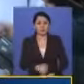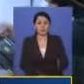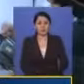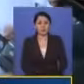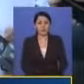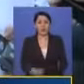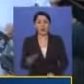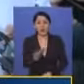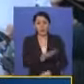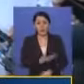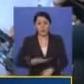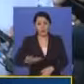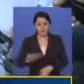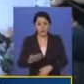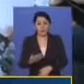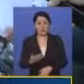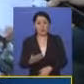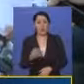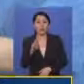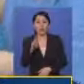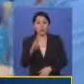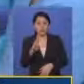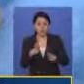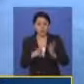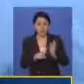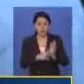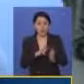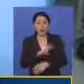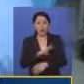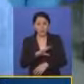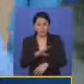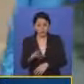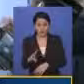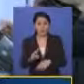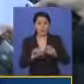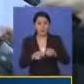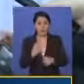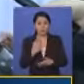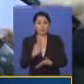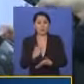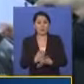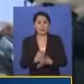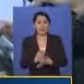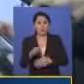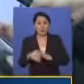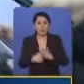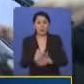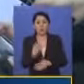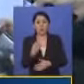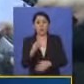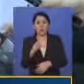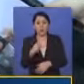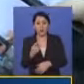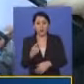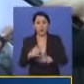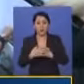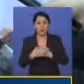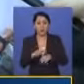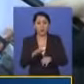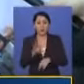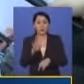сейчас порядка... Қазір 294 миллион тоннаны шығаруға мүмкіндігіміз бар. Жаңа цехті іске қосқаннан кейін оны